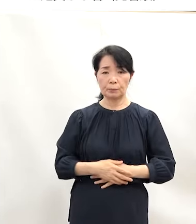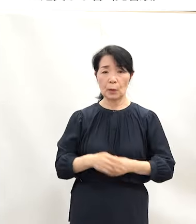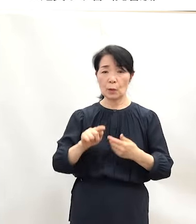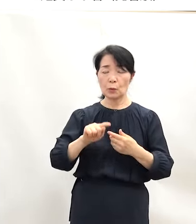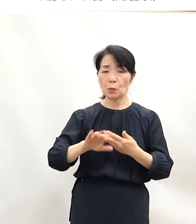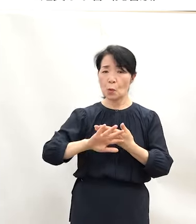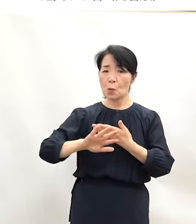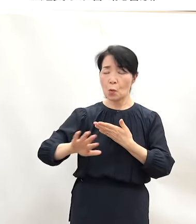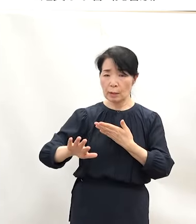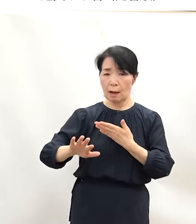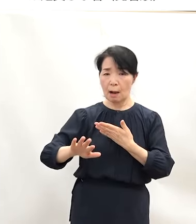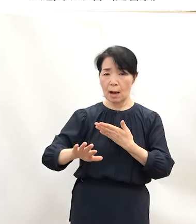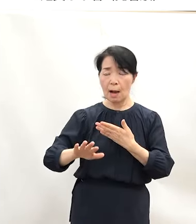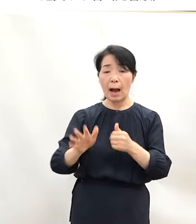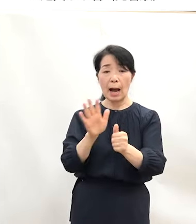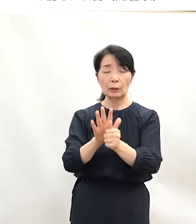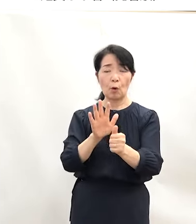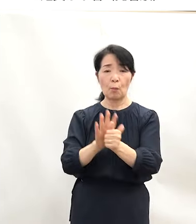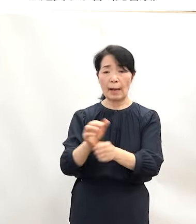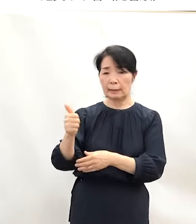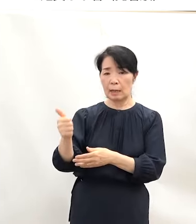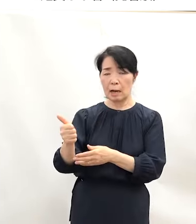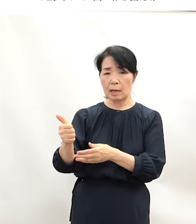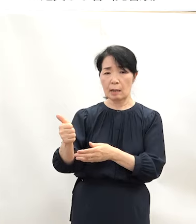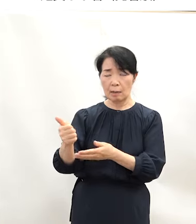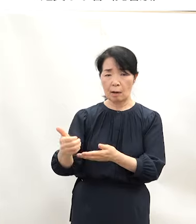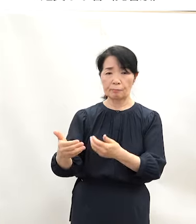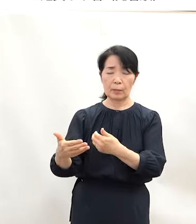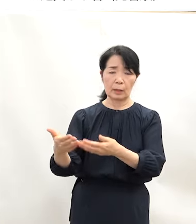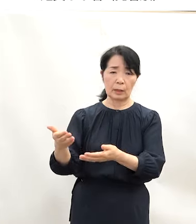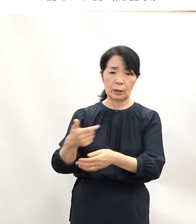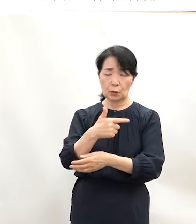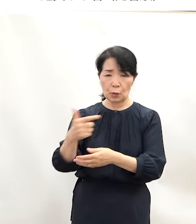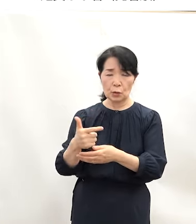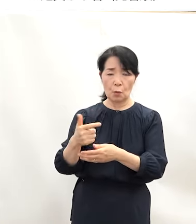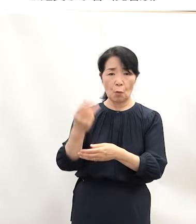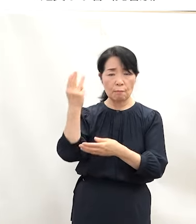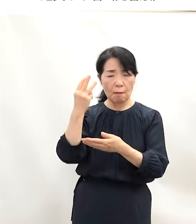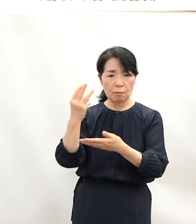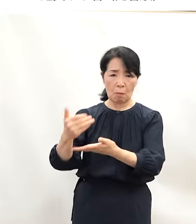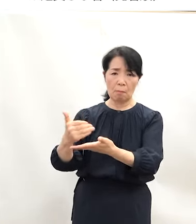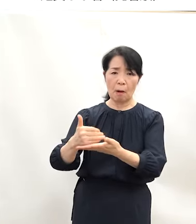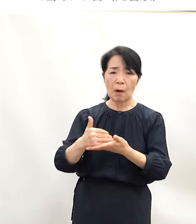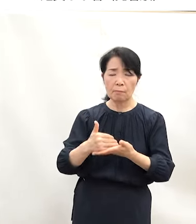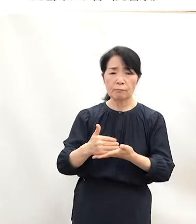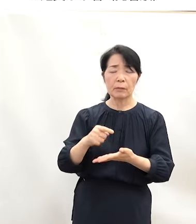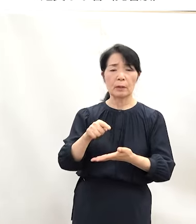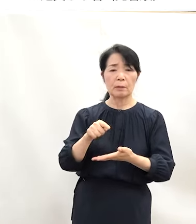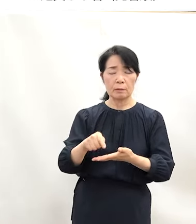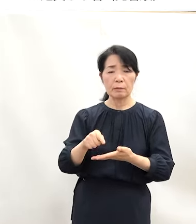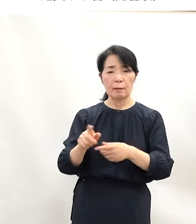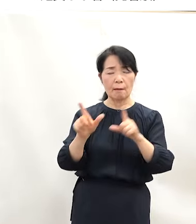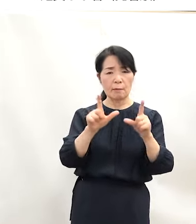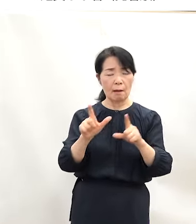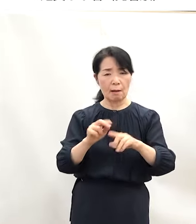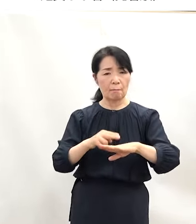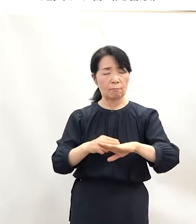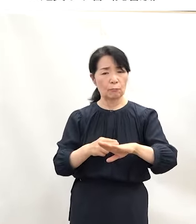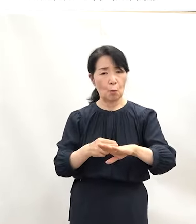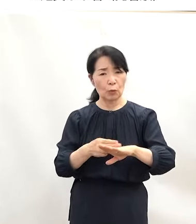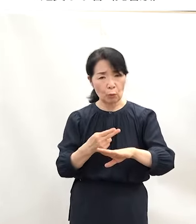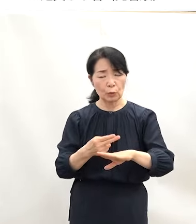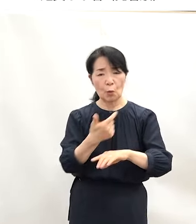アドバイザーの助言をいただきまして、ツキノワグマを寄せ付けない地域づくりを、まあ、支援しております。まあ、今回の